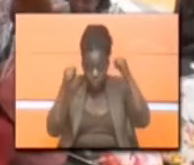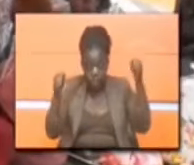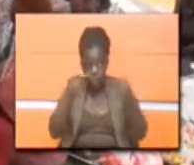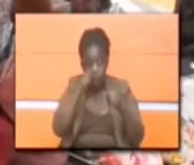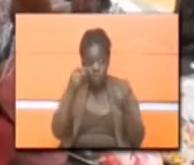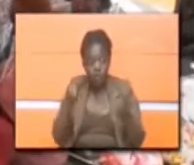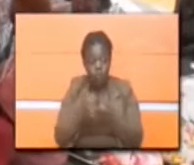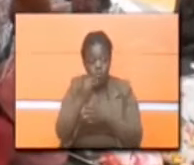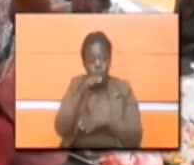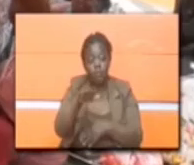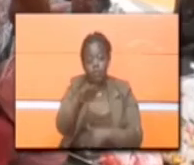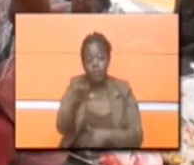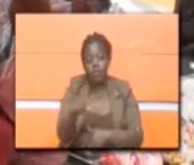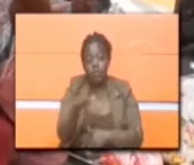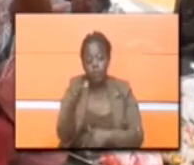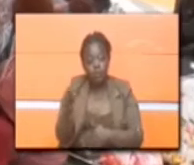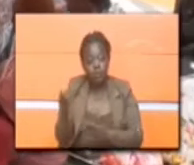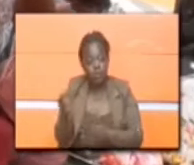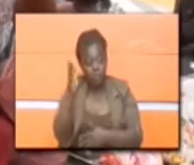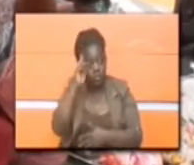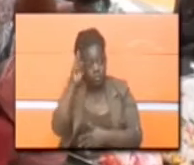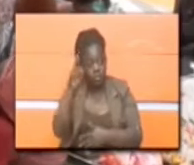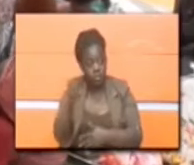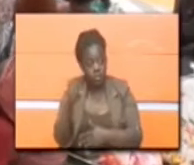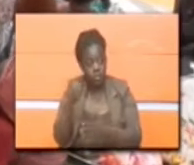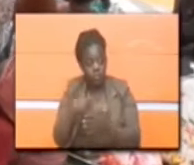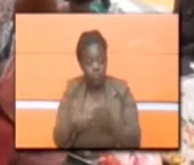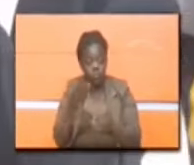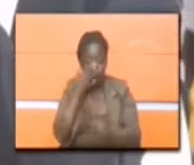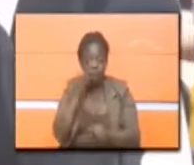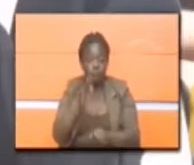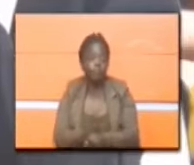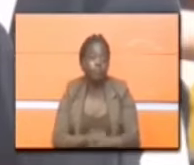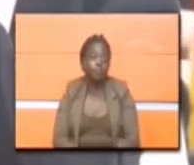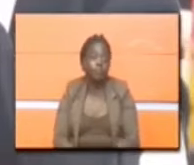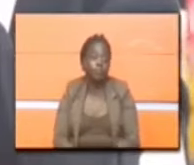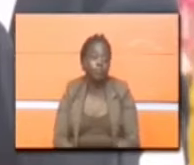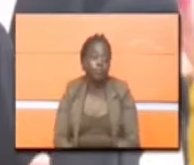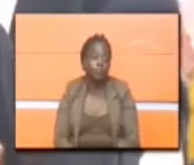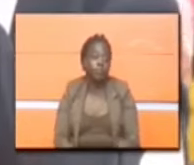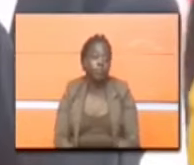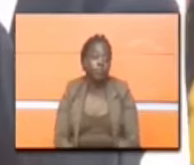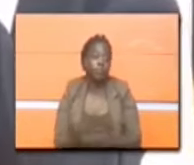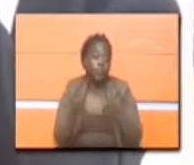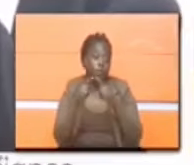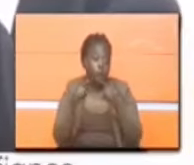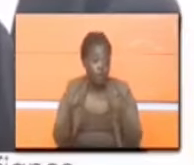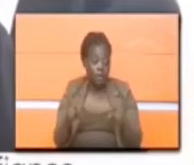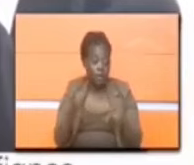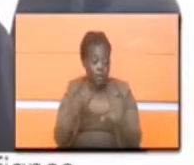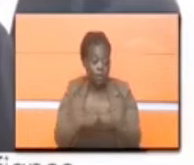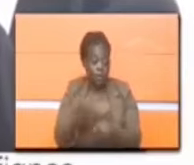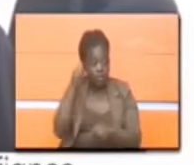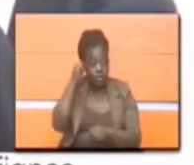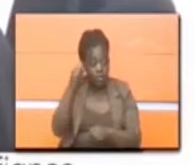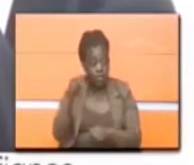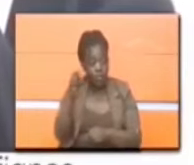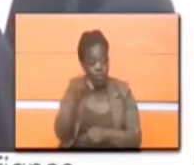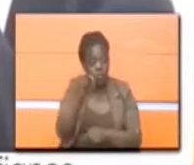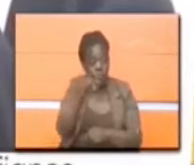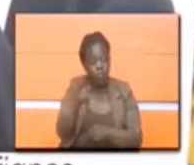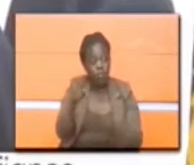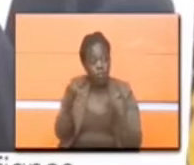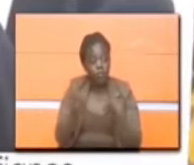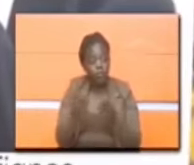Museveni yeyamba nnyo ekitundu okumujjukiza ng'ebyo bye yali asuubiza. Ne pulezidenti bw'atambula mu kitundu kyammwe